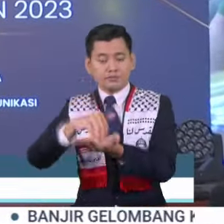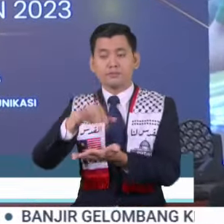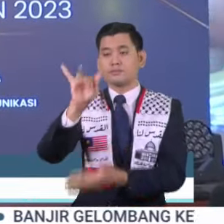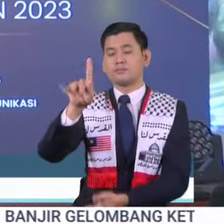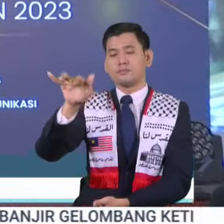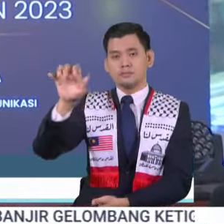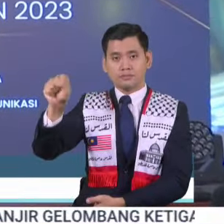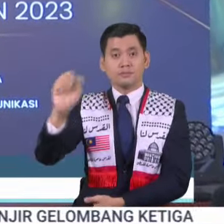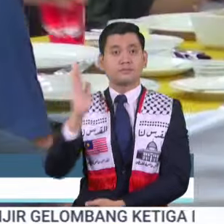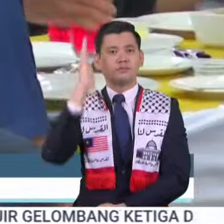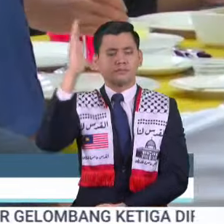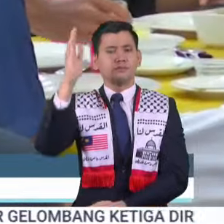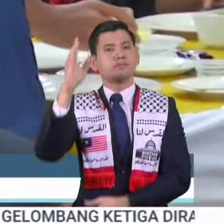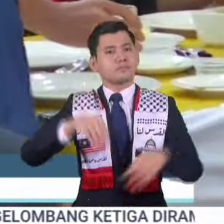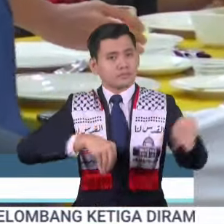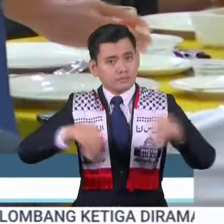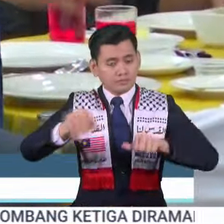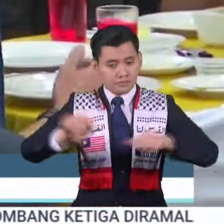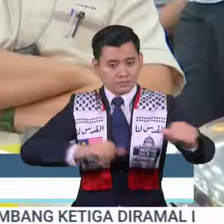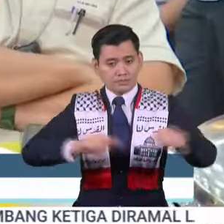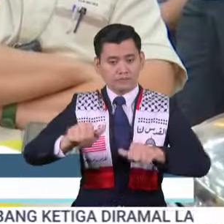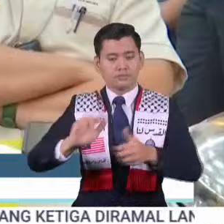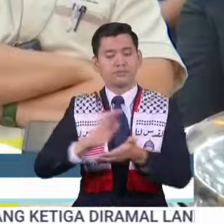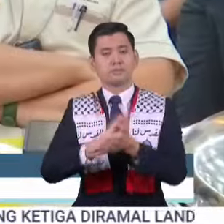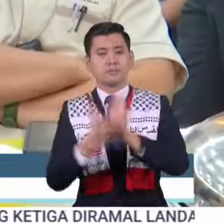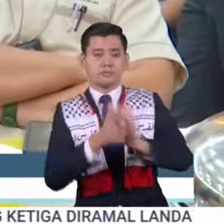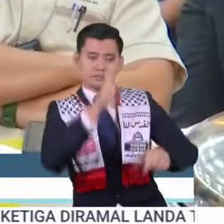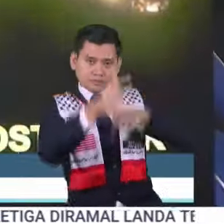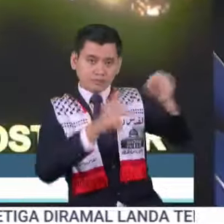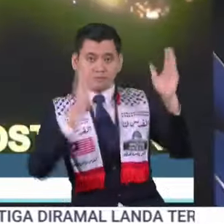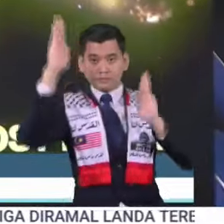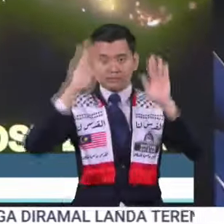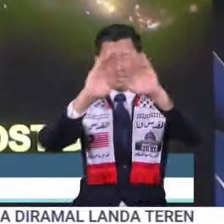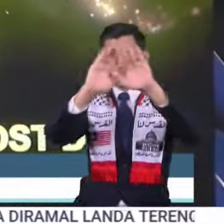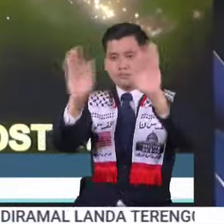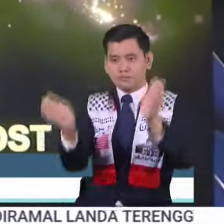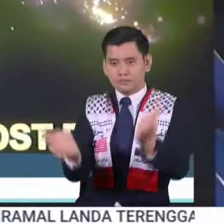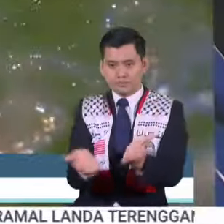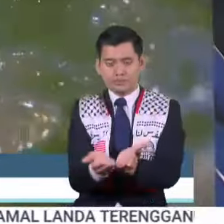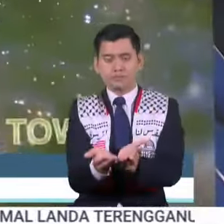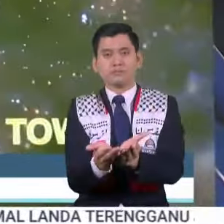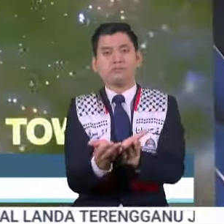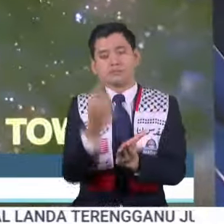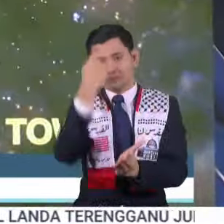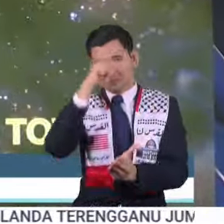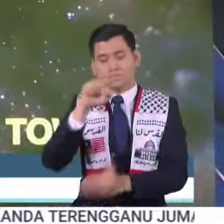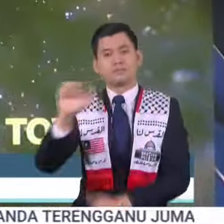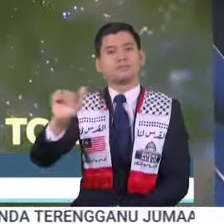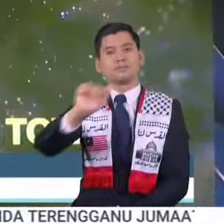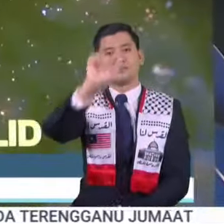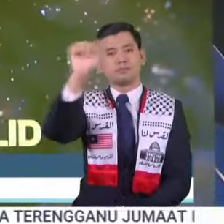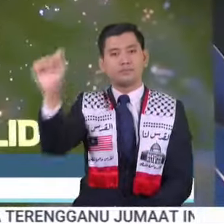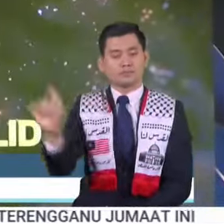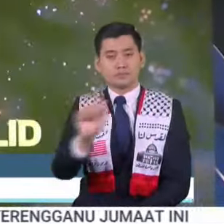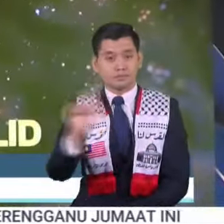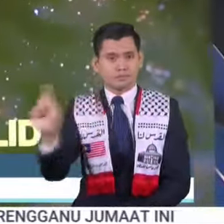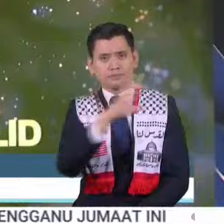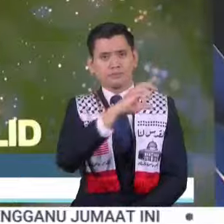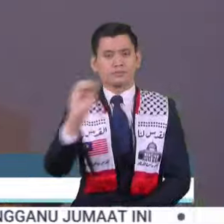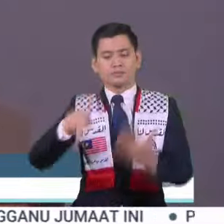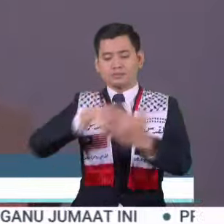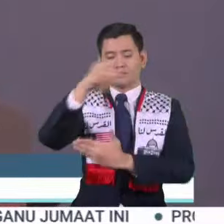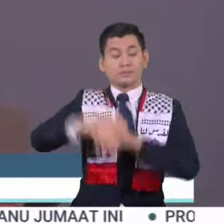bergerak lebih progresif untuk membawa filem-filem Malaysia ke peringkat Global termasuk ke Rantau Asia Tenggara selain itu program